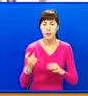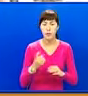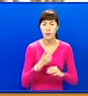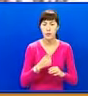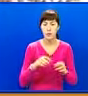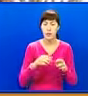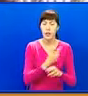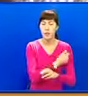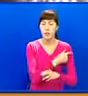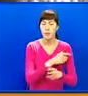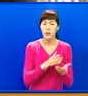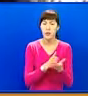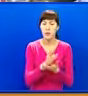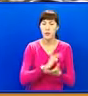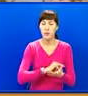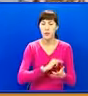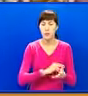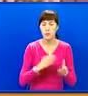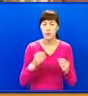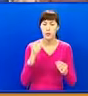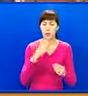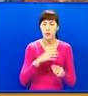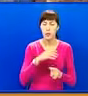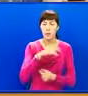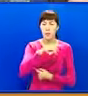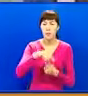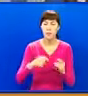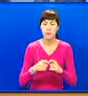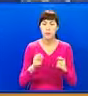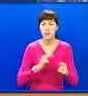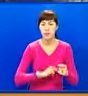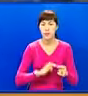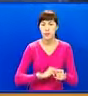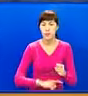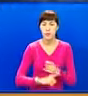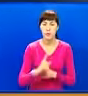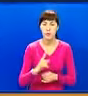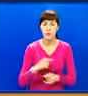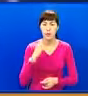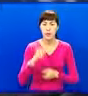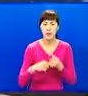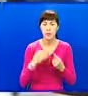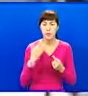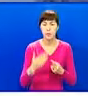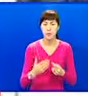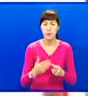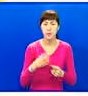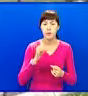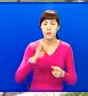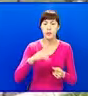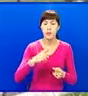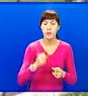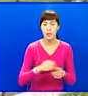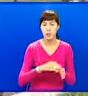мен медицина саласында еңбек етіп жатыр. Тағы біразы жеке кәсіп ашып, тірлігін дөңгелетуге кіріскен. Енді олардың қатары сарағаштық